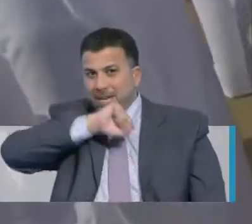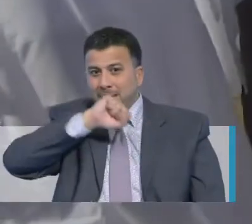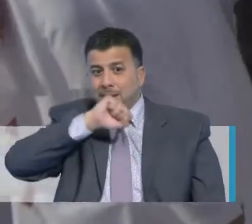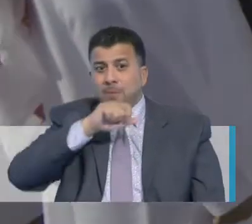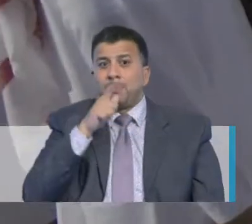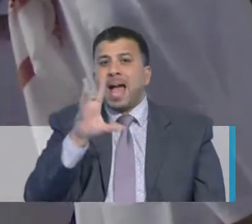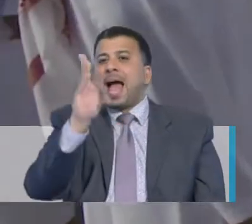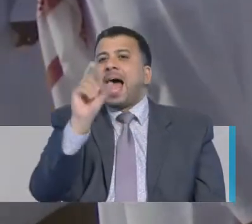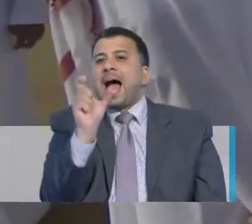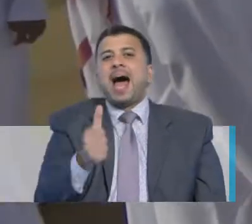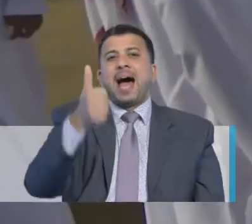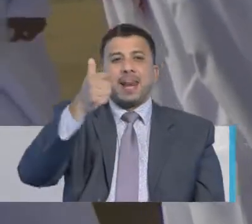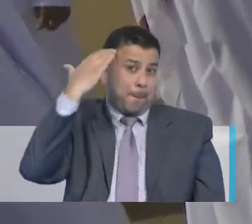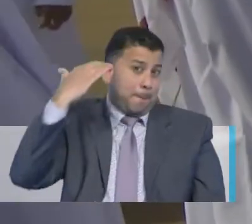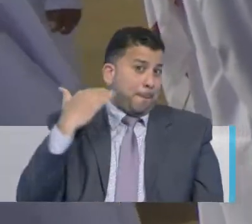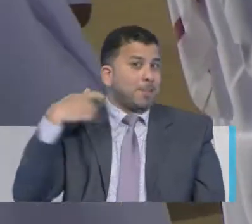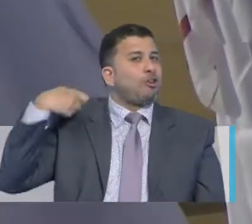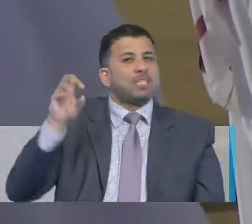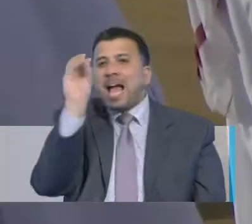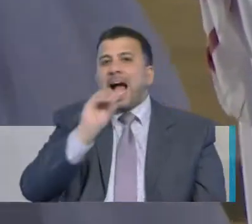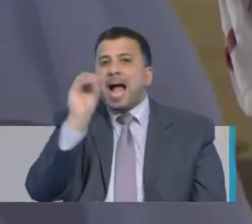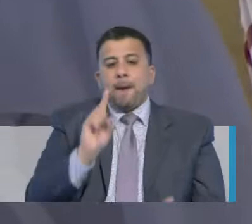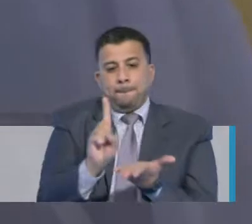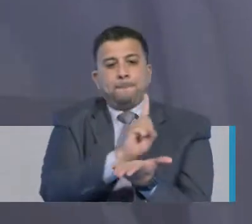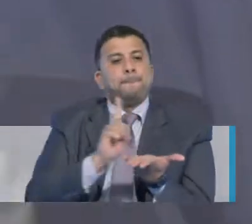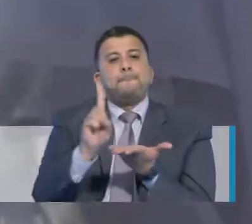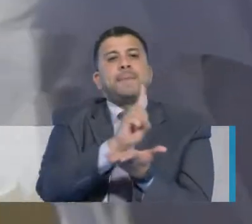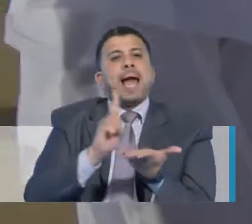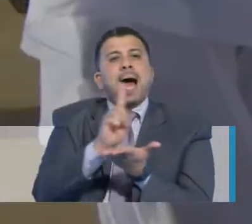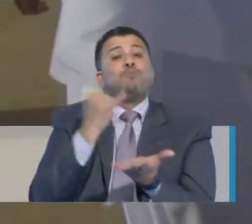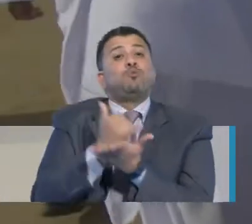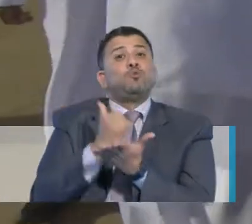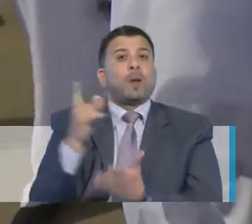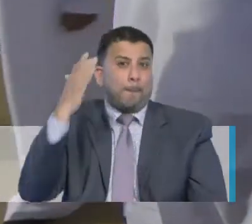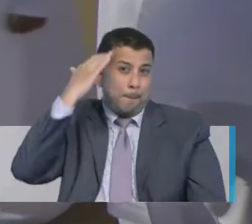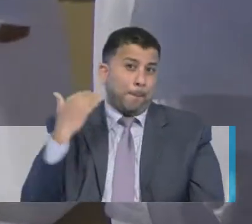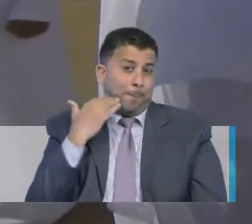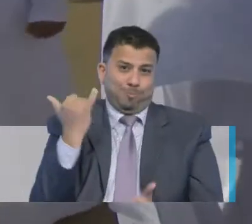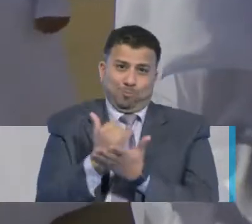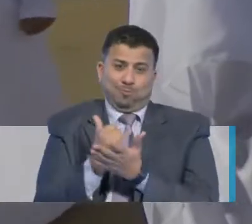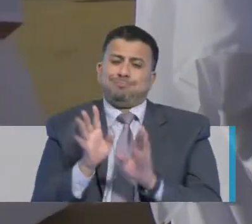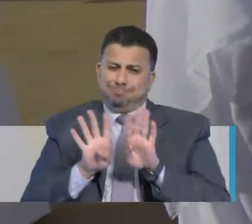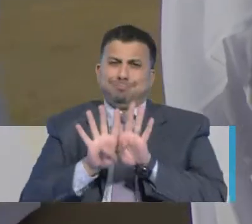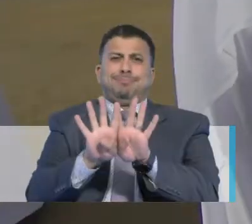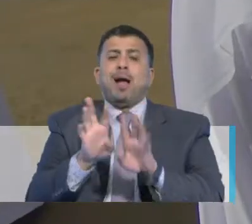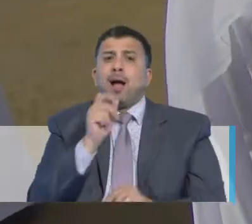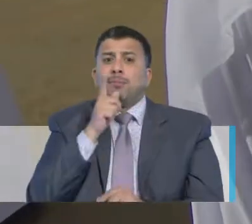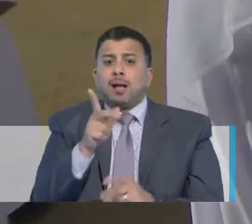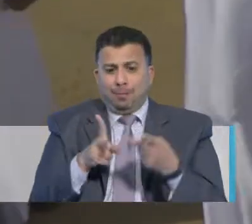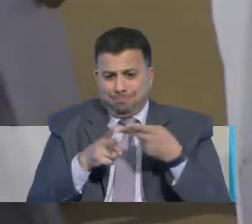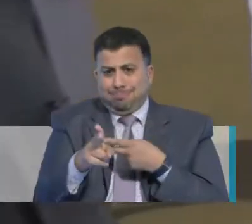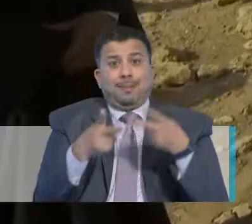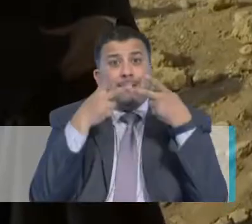وسعادة هنا سيف السويدي رئيس هيئة البيئة والمحميات الطبيعية. افتتح سموه في المنطقة